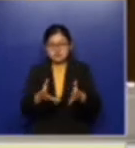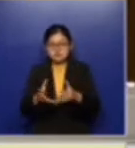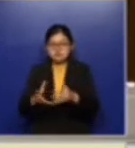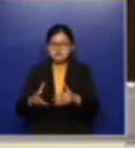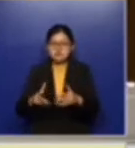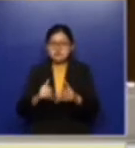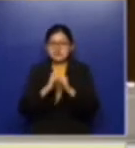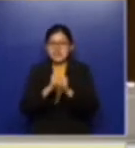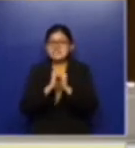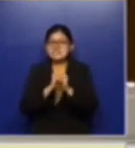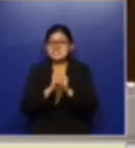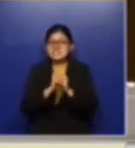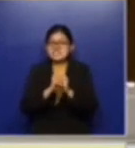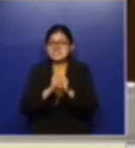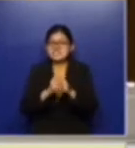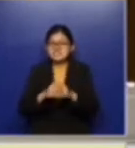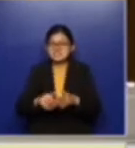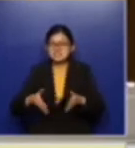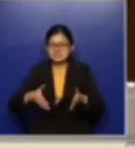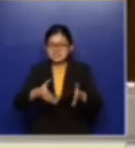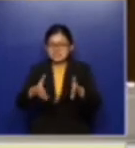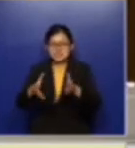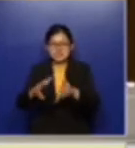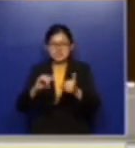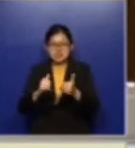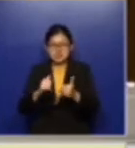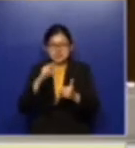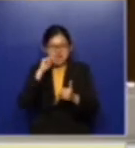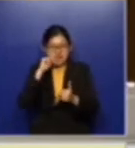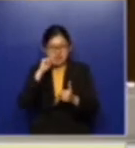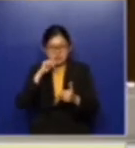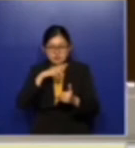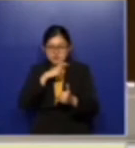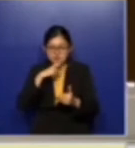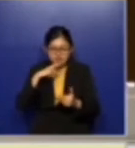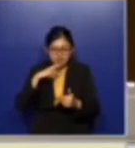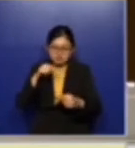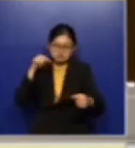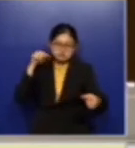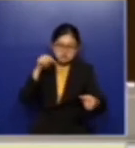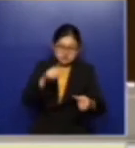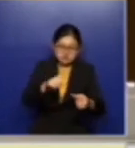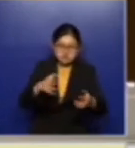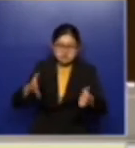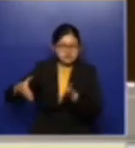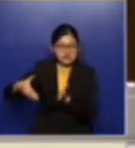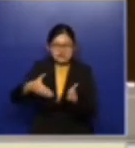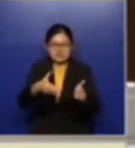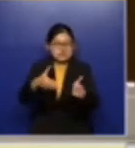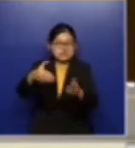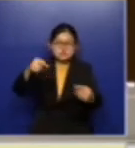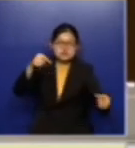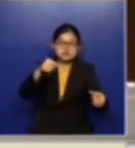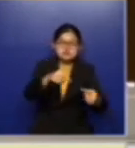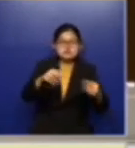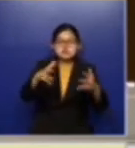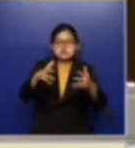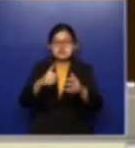ายที่1วันนี้น้ำไม่มีแม้แต่หยดเดียวเพราะระดับน้ำเขื่อนเจ้าพระยาไม่ถึงวันนี้หน้าเขื่อนเจ้าพระย